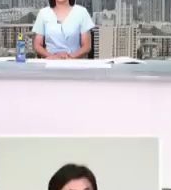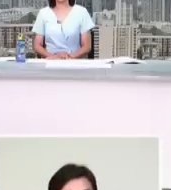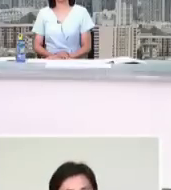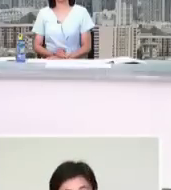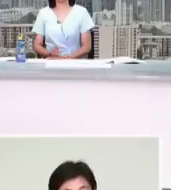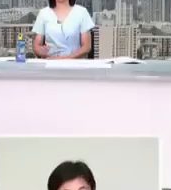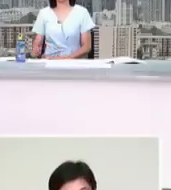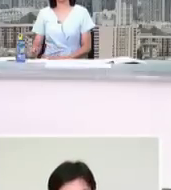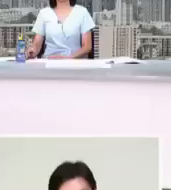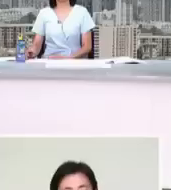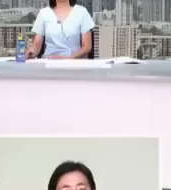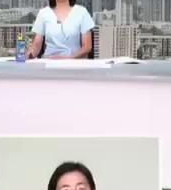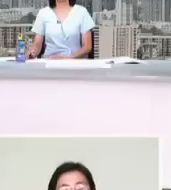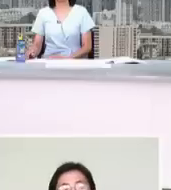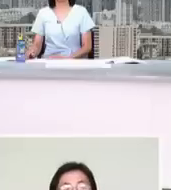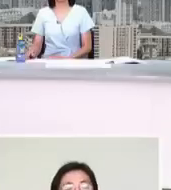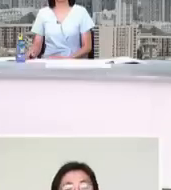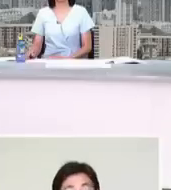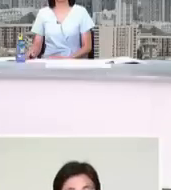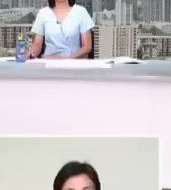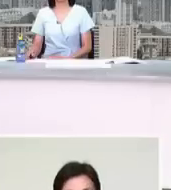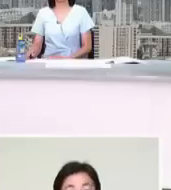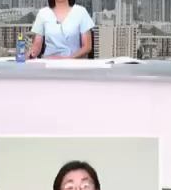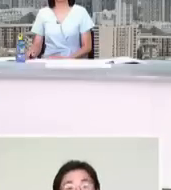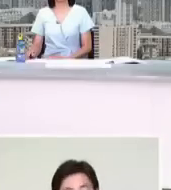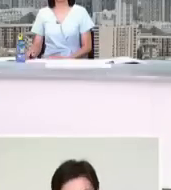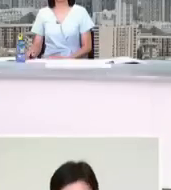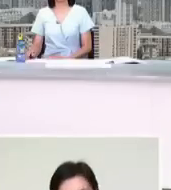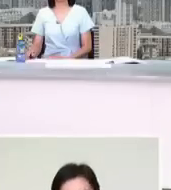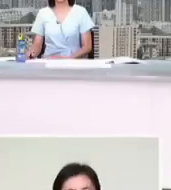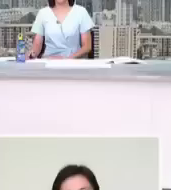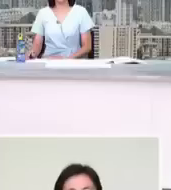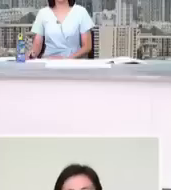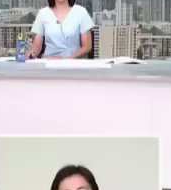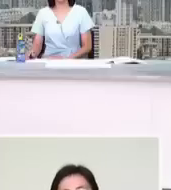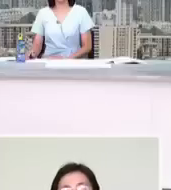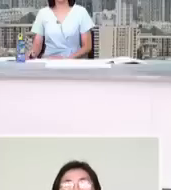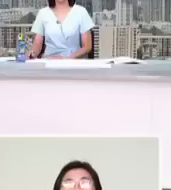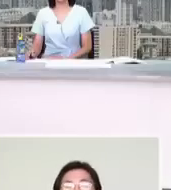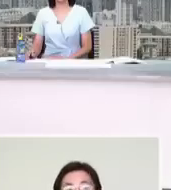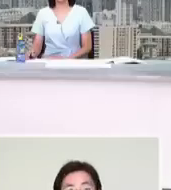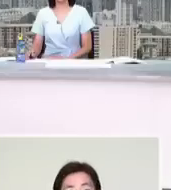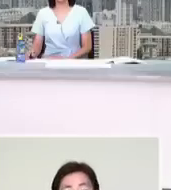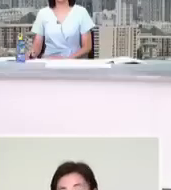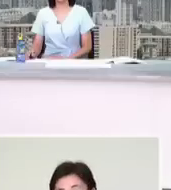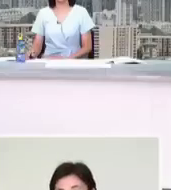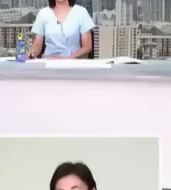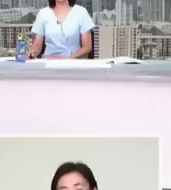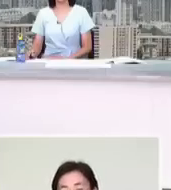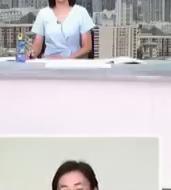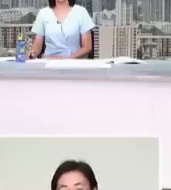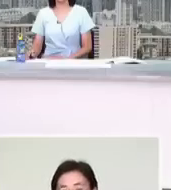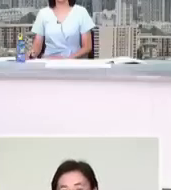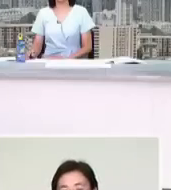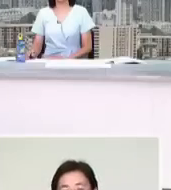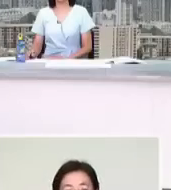จีนเนี่ยได้ยิงขีปนาวุธไปตกในพื้นที่ทะเลจีนใต้ด้วยเกิดขึ้นเพียงแค่1วันหลังจากที่สหรัฐเนี่ยส่งเครื่องบินสอดแนมเข้ามา